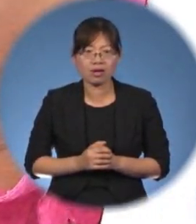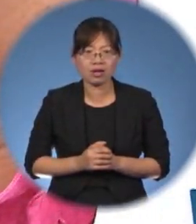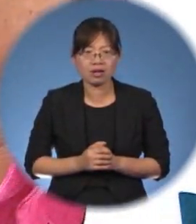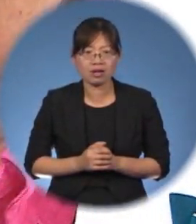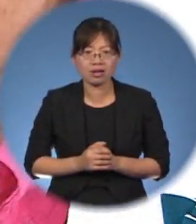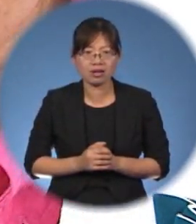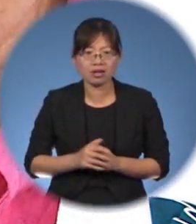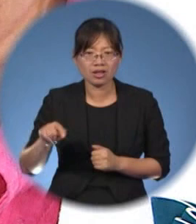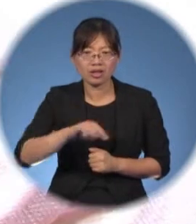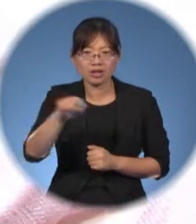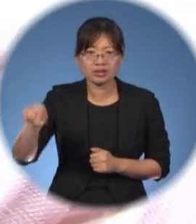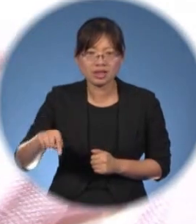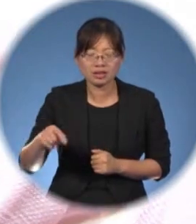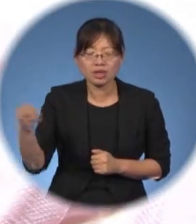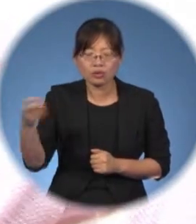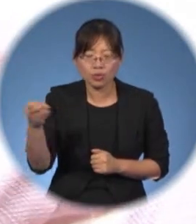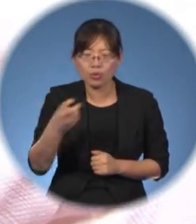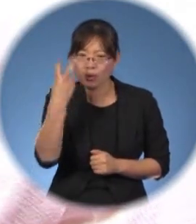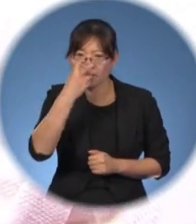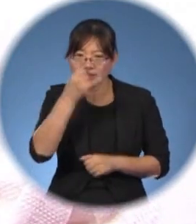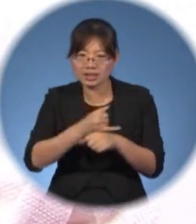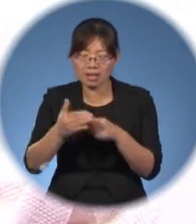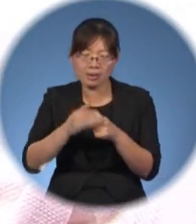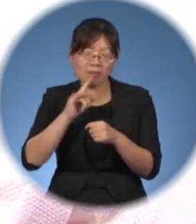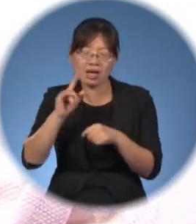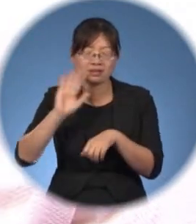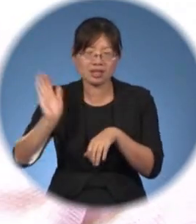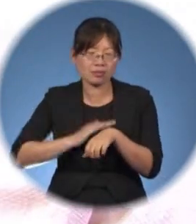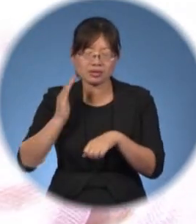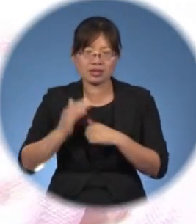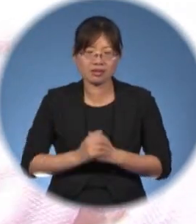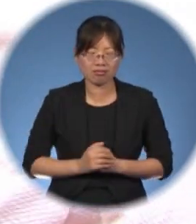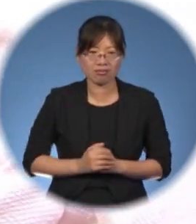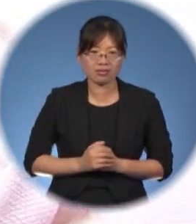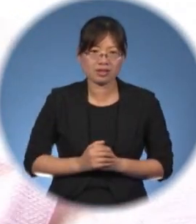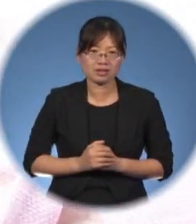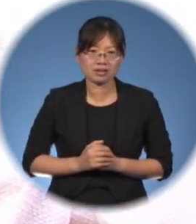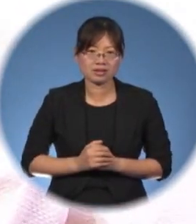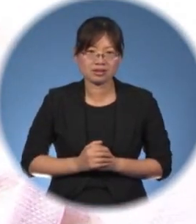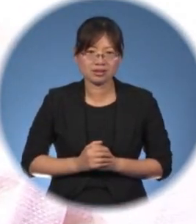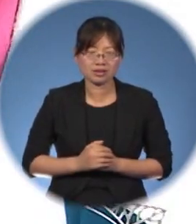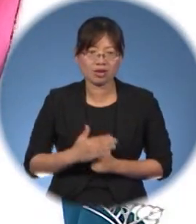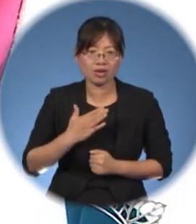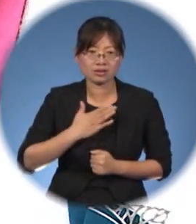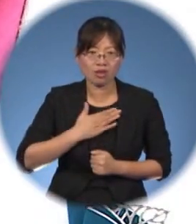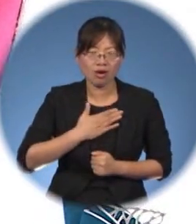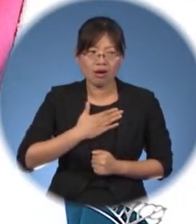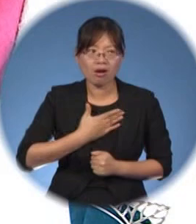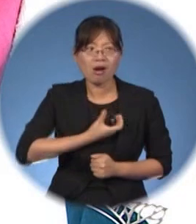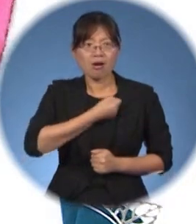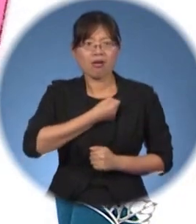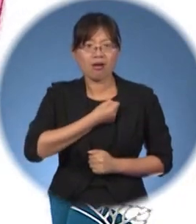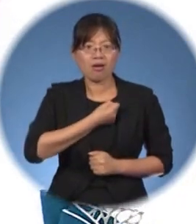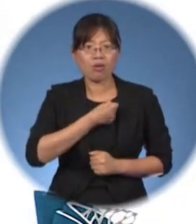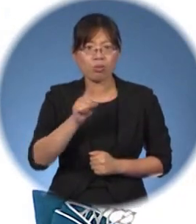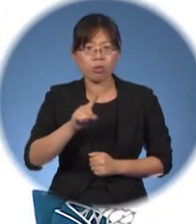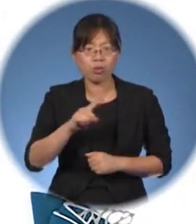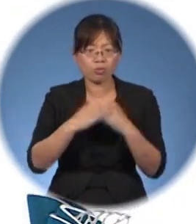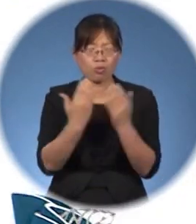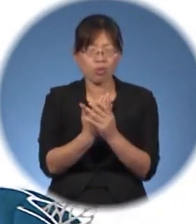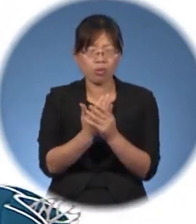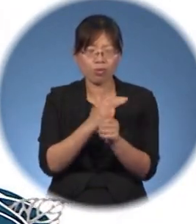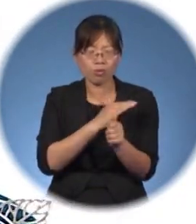걔들도 저희들이 감실 또 하기 때문에 말을 잘 못해요. 그거 난 철렁했죠. 아, 이게 다 없앴나